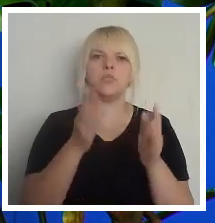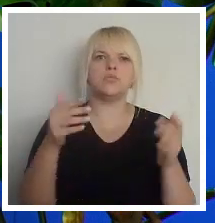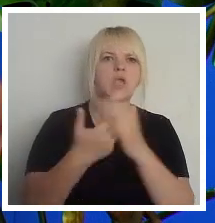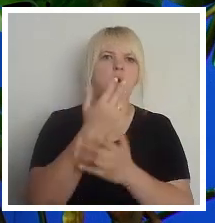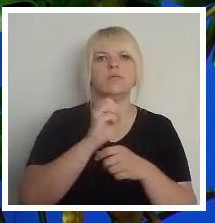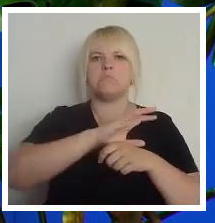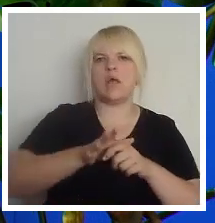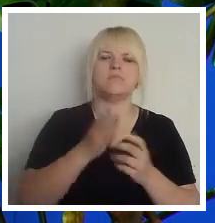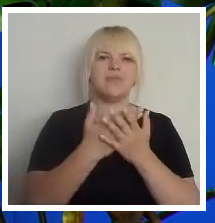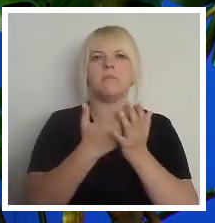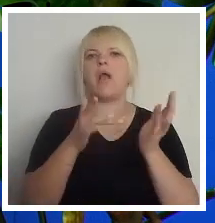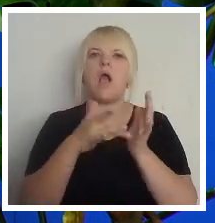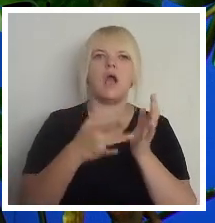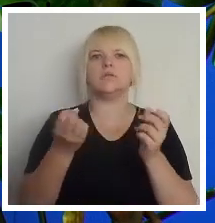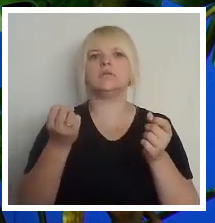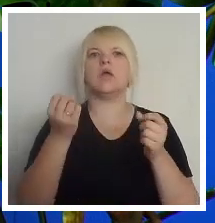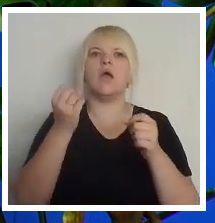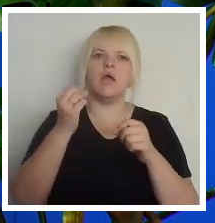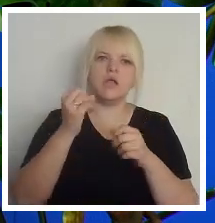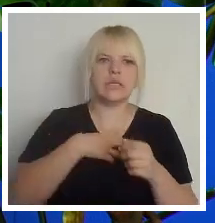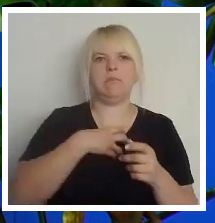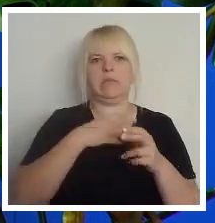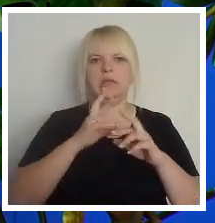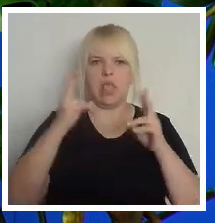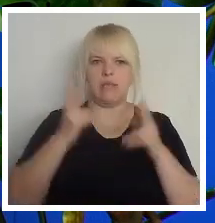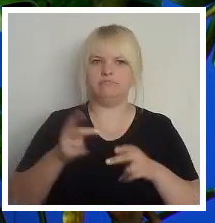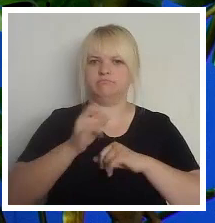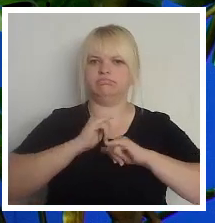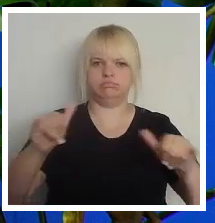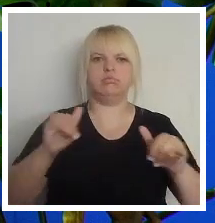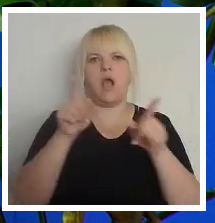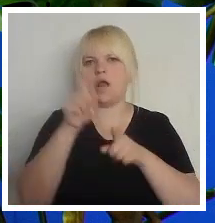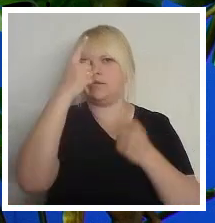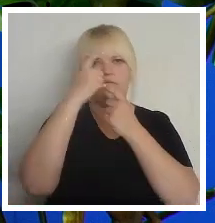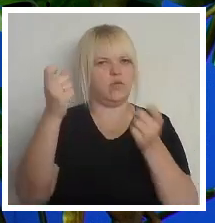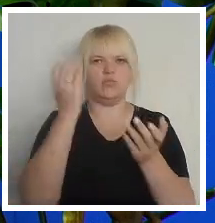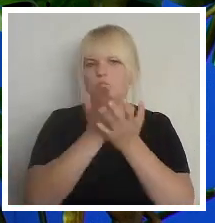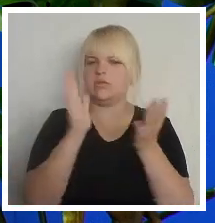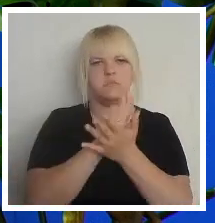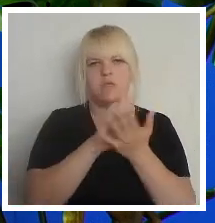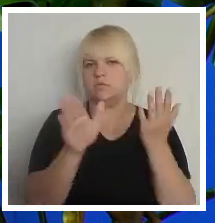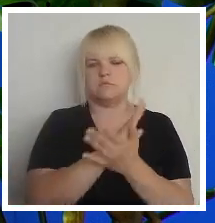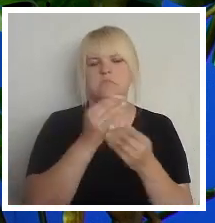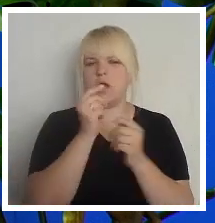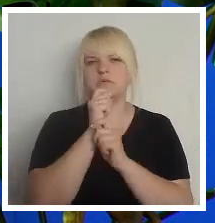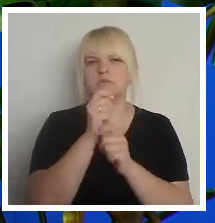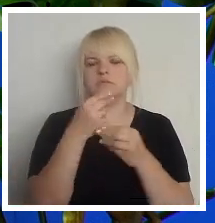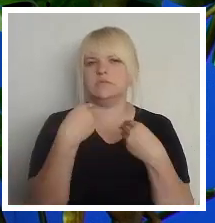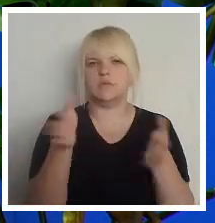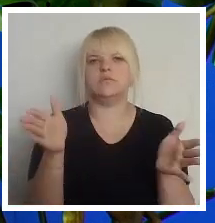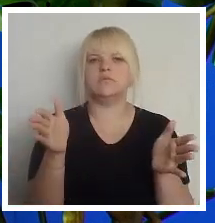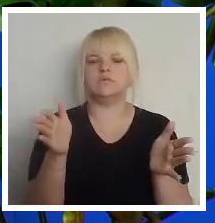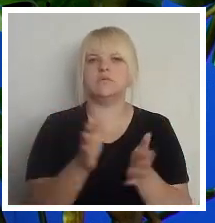teiksim, kaut kādā brīdī, tad pavisam noteikti arī šī būtu tā informācija, kas noteikti netika likt aiz sienas,